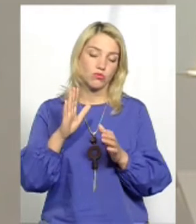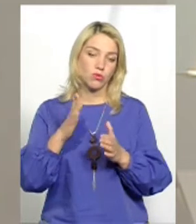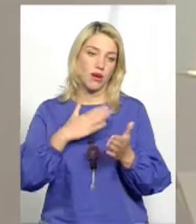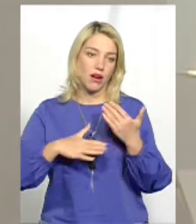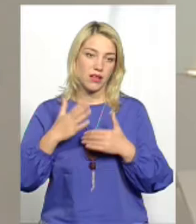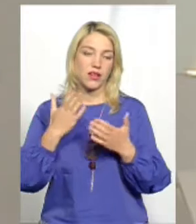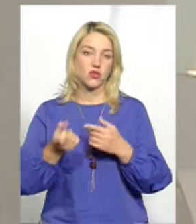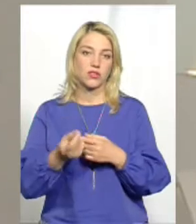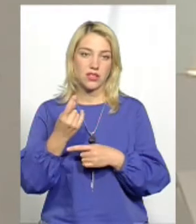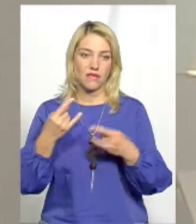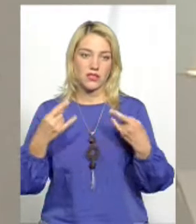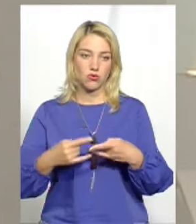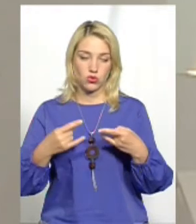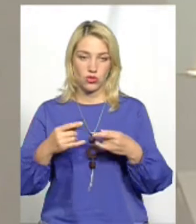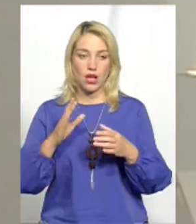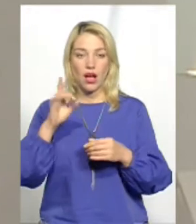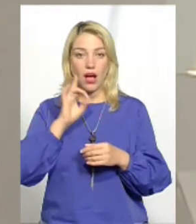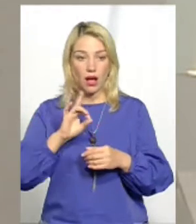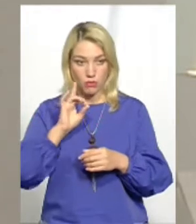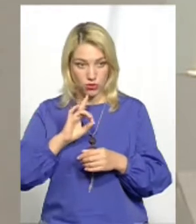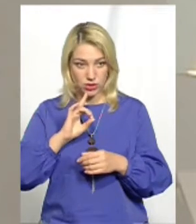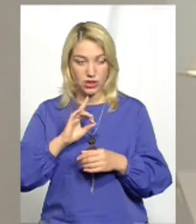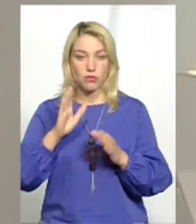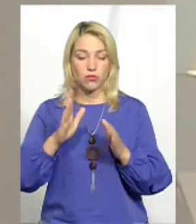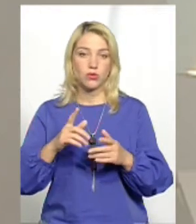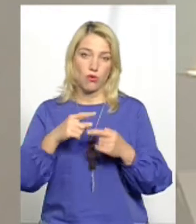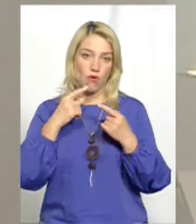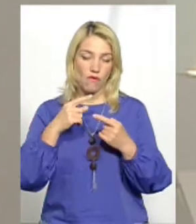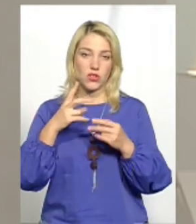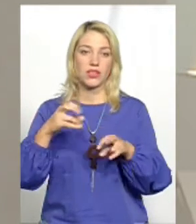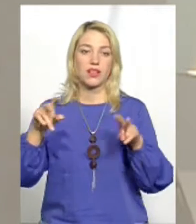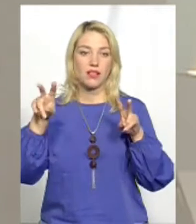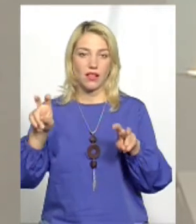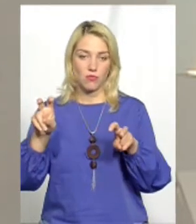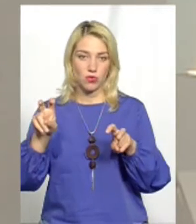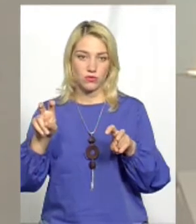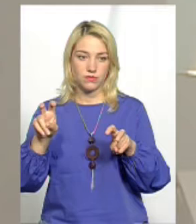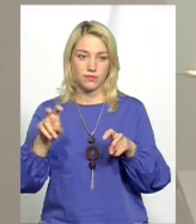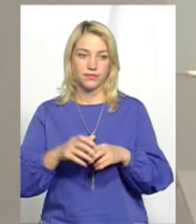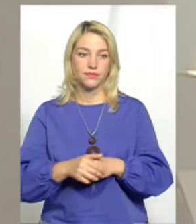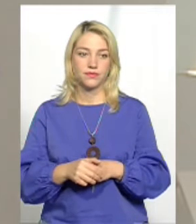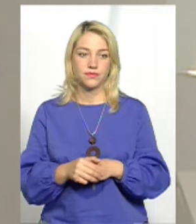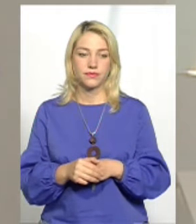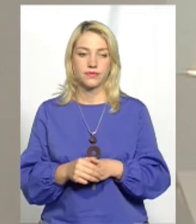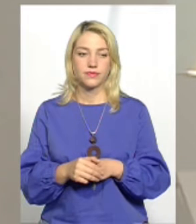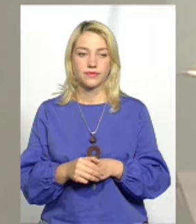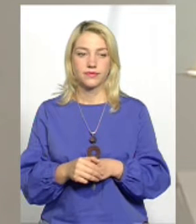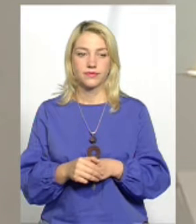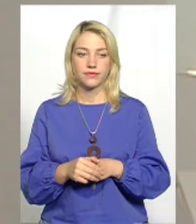у студії. А поки що будемо говорити на тему.